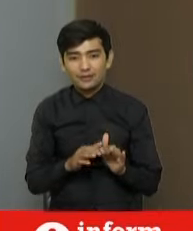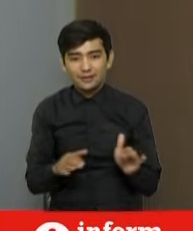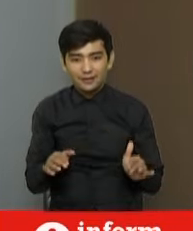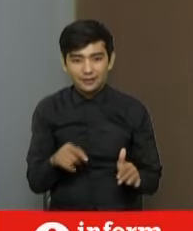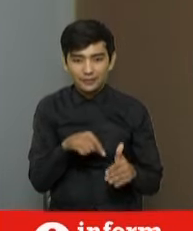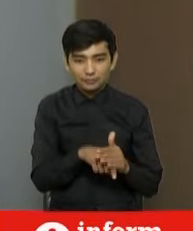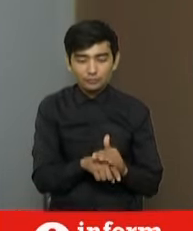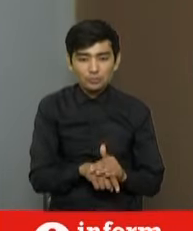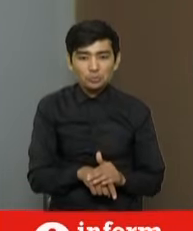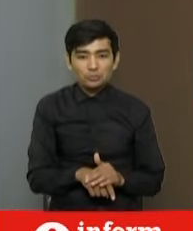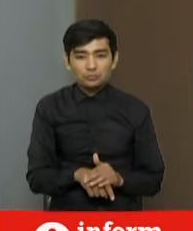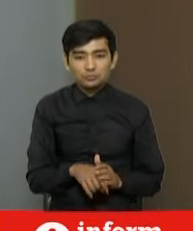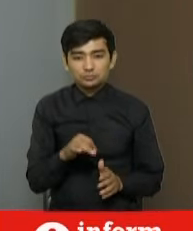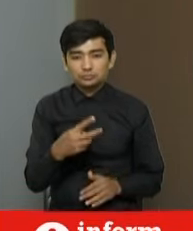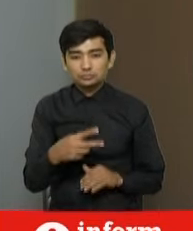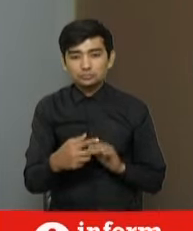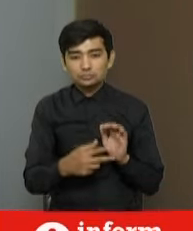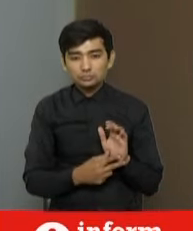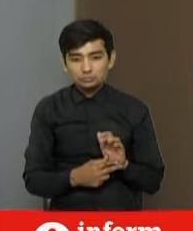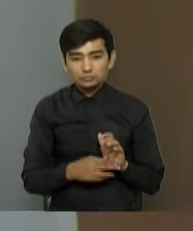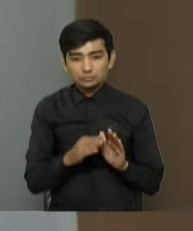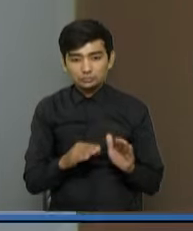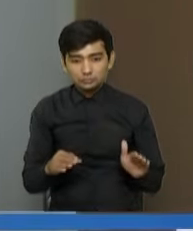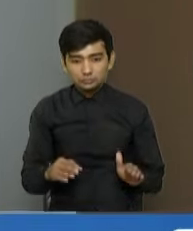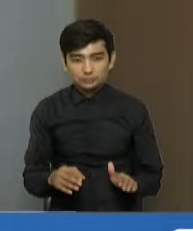ішінде 28 бала